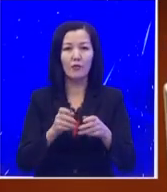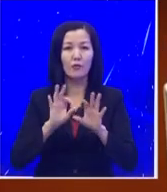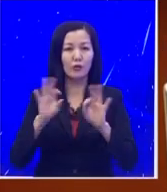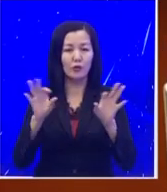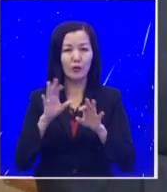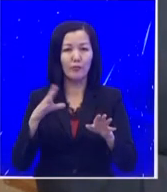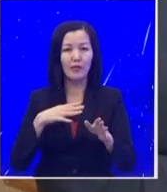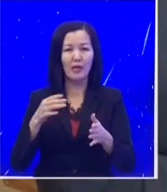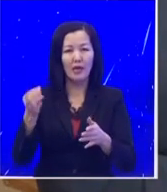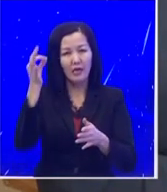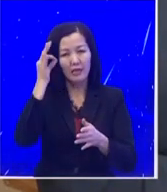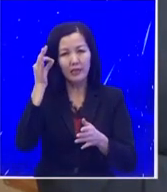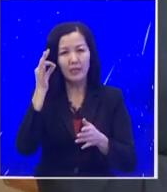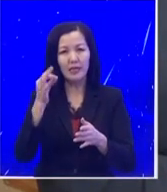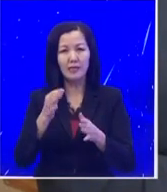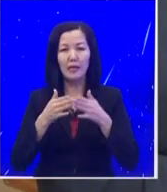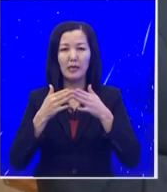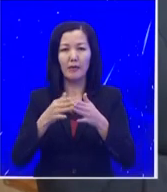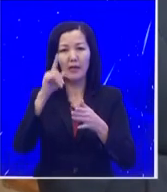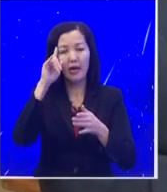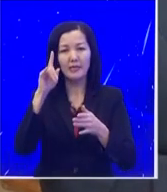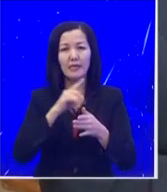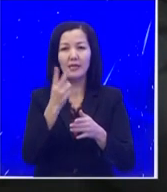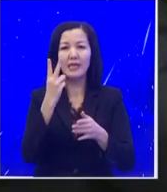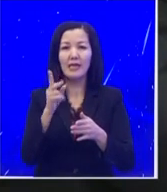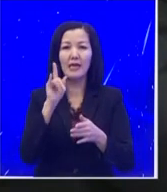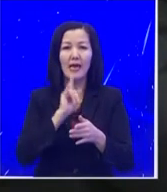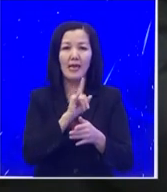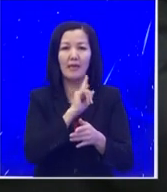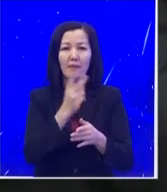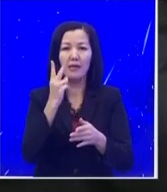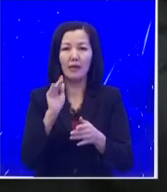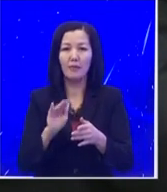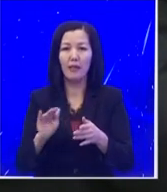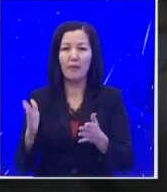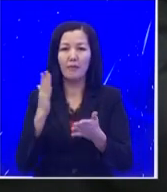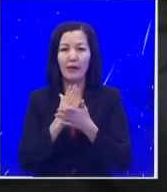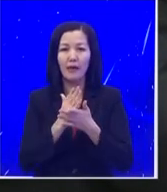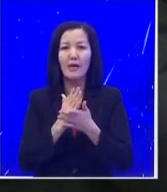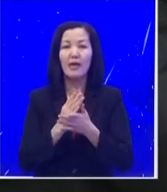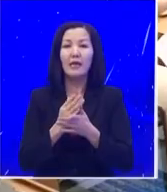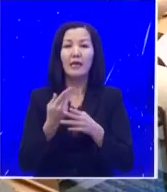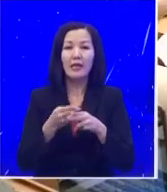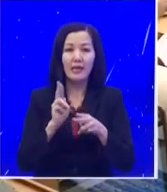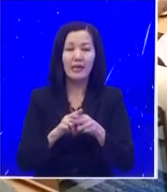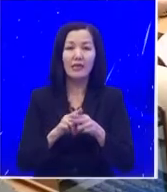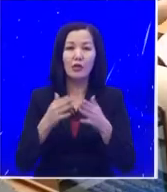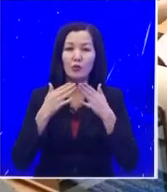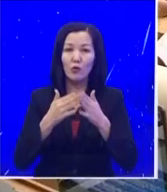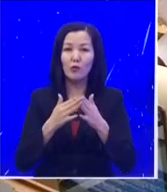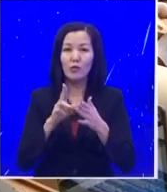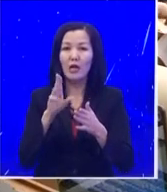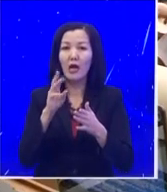берді. Естеріңізге сала кетейік, кемеде қазақстандық екі әйел мен екі бала бар екені белгілі болған. Егер де лайнер жолаушылары